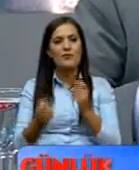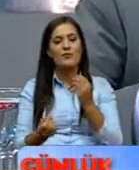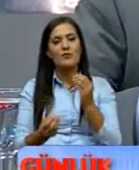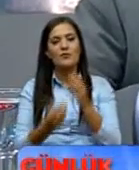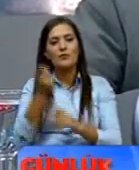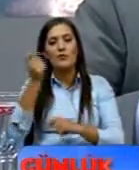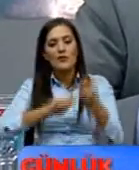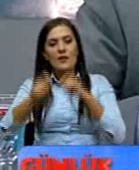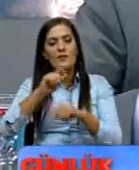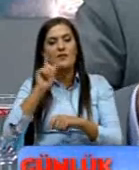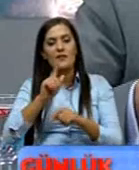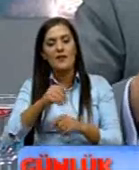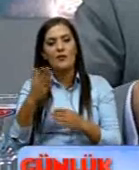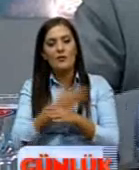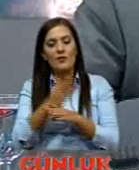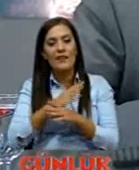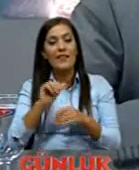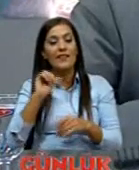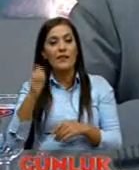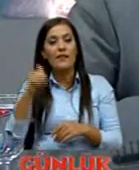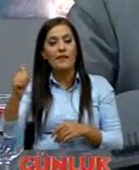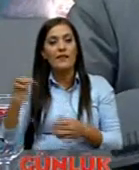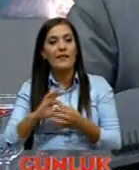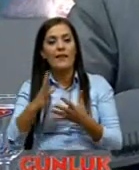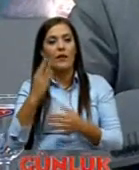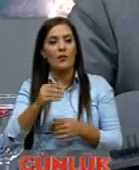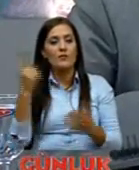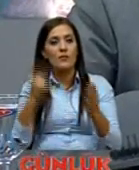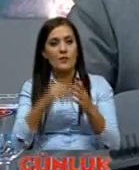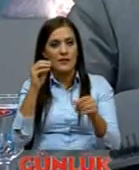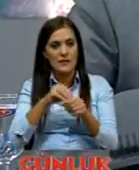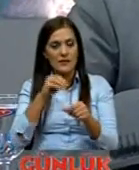üretmesi gerektiği ürünlerin ne kadar kaliteli olması noktasındaki